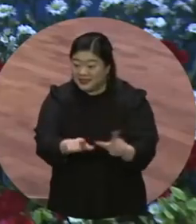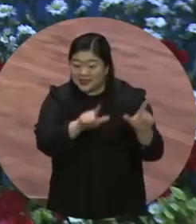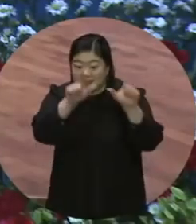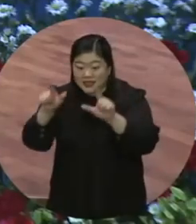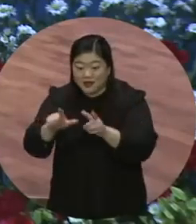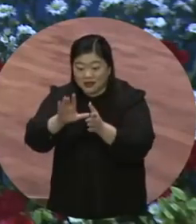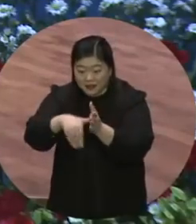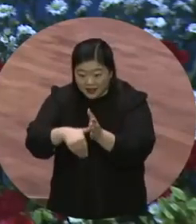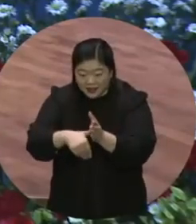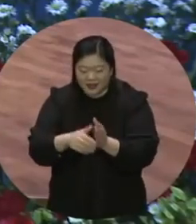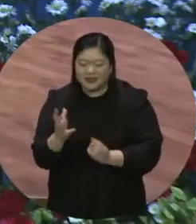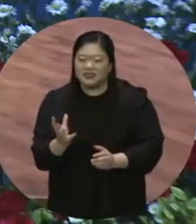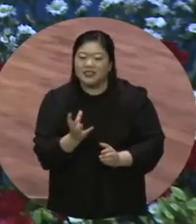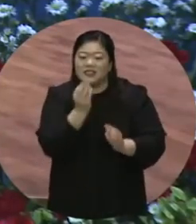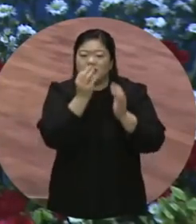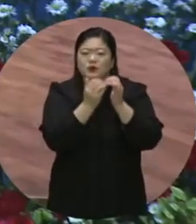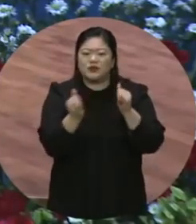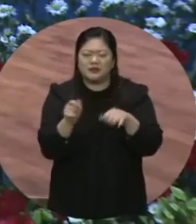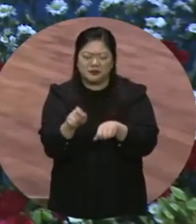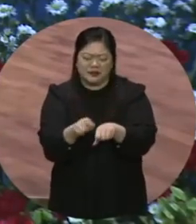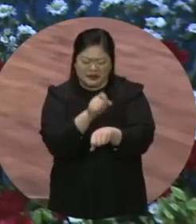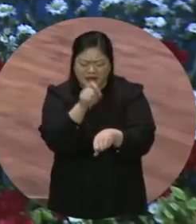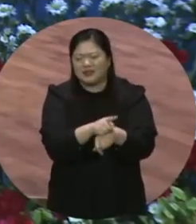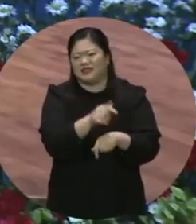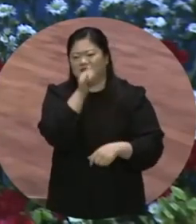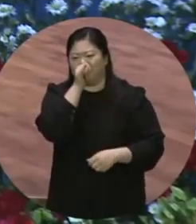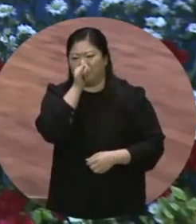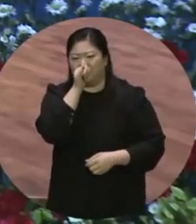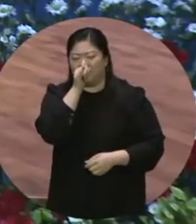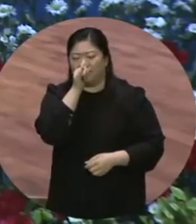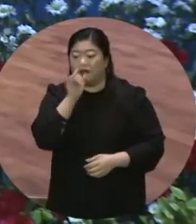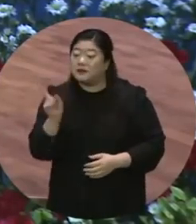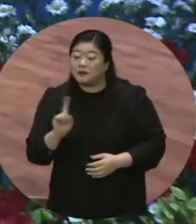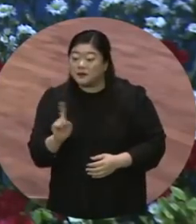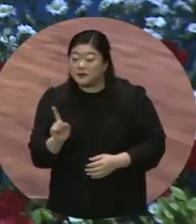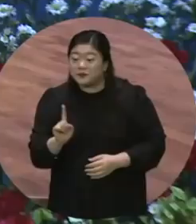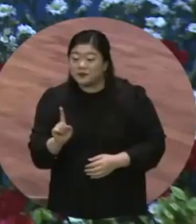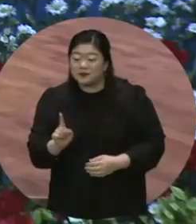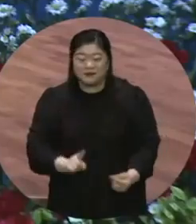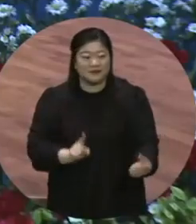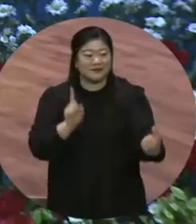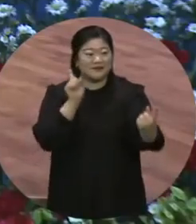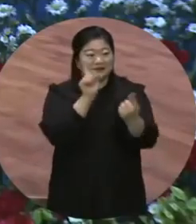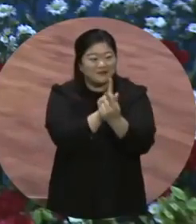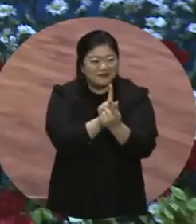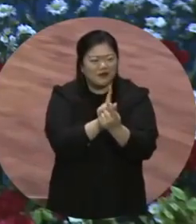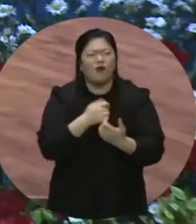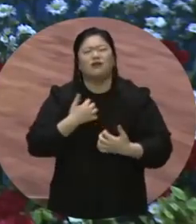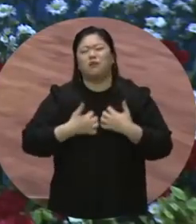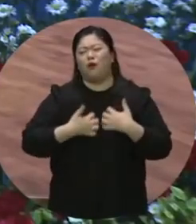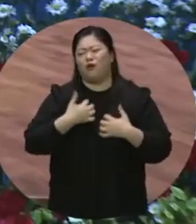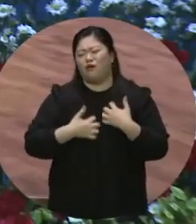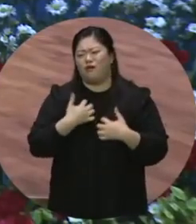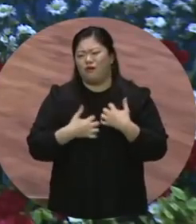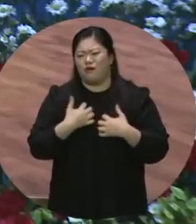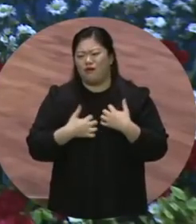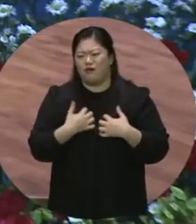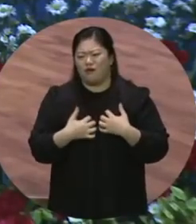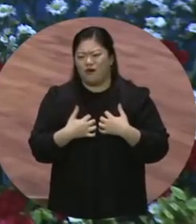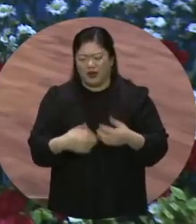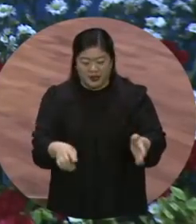신앙생활하는 성도의 가장 큰 특징이 뭐냐? 만나면 기뻐야 돼요. 그게